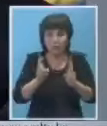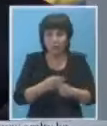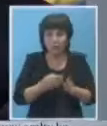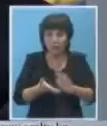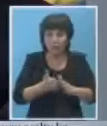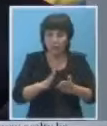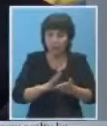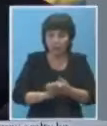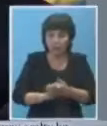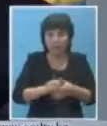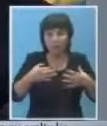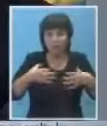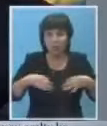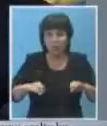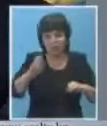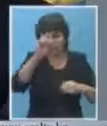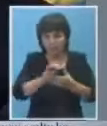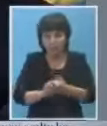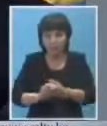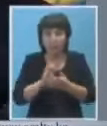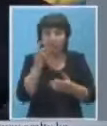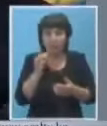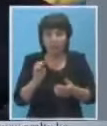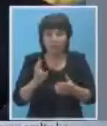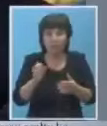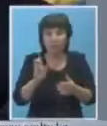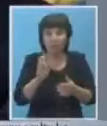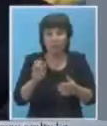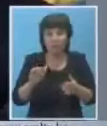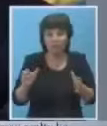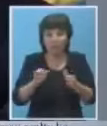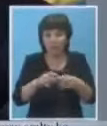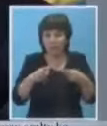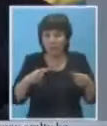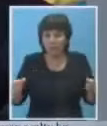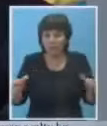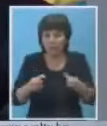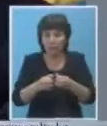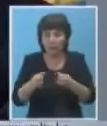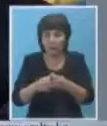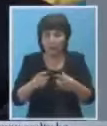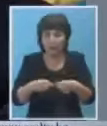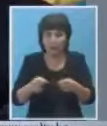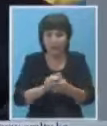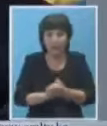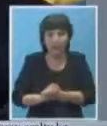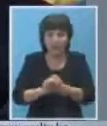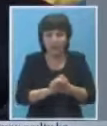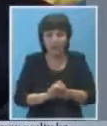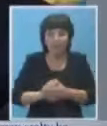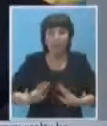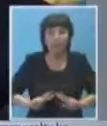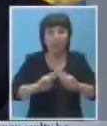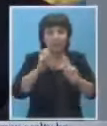ұйымы, тәуелсіз мемлекеттер достастығы, Шанхай ынтымақтастық ұйымы, Біріккен ұлттар ұйымы және басқа да көп жақты құрылымдар аясындағы ынтымақтастық Астана